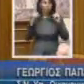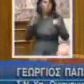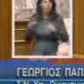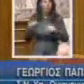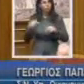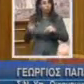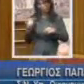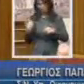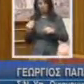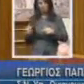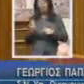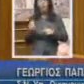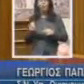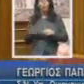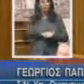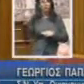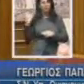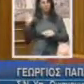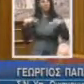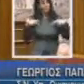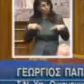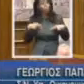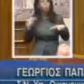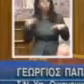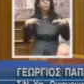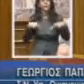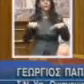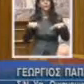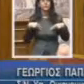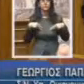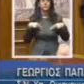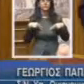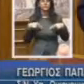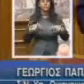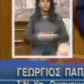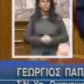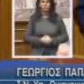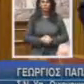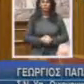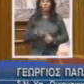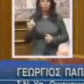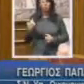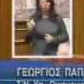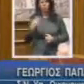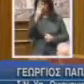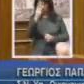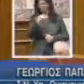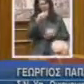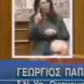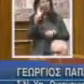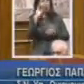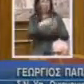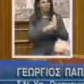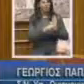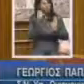κυβερνήσεων της προηγούμενης κυβέρνησης. Ο αντιπρόεδρος της κυβέρνησης μόλις θύμισε ένα περιστατικό. Θα μπορούσα να θυμίσω άλλα. Αυτό που